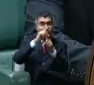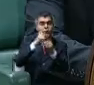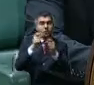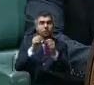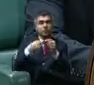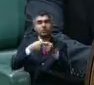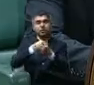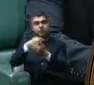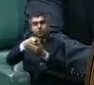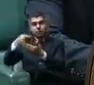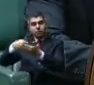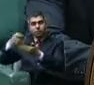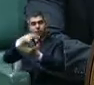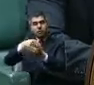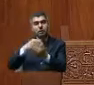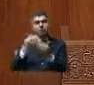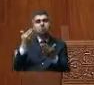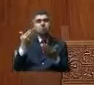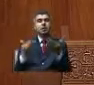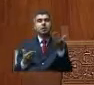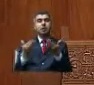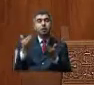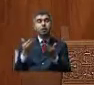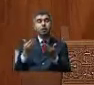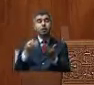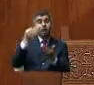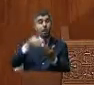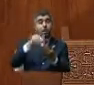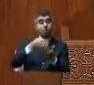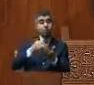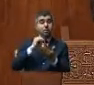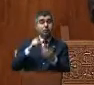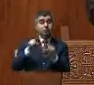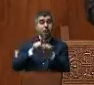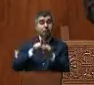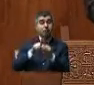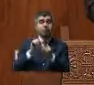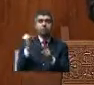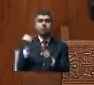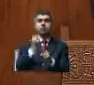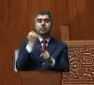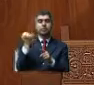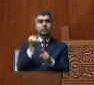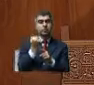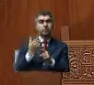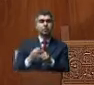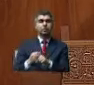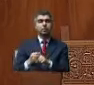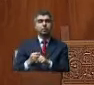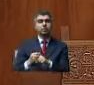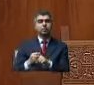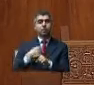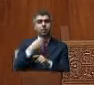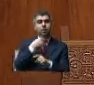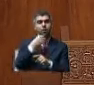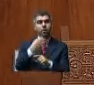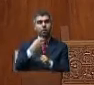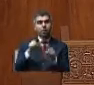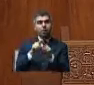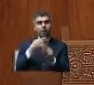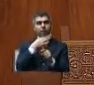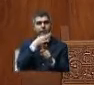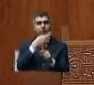في النفقات العموميه وترشيدها وتحسين نجاعتها، وهذا باقي ما درناش بالشكل المطلوب، ولا اخفيكم ماشي